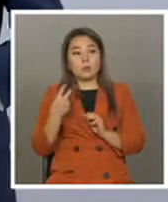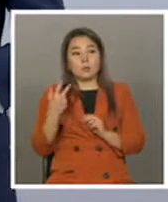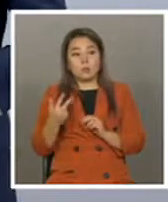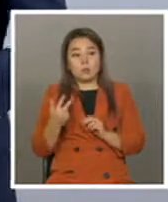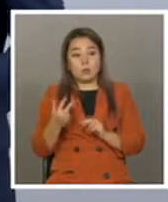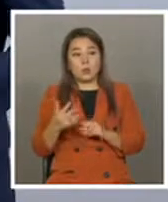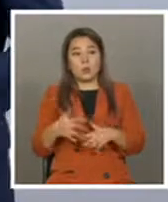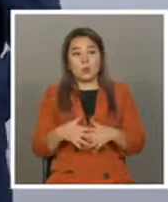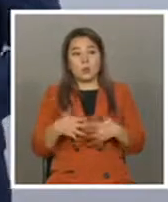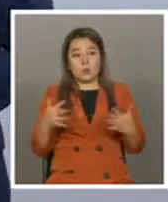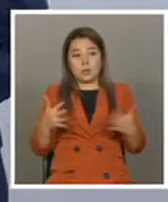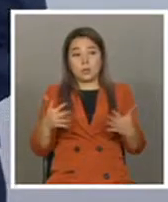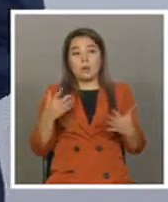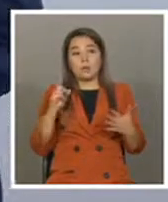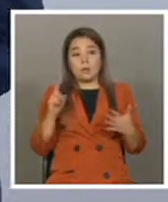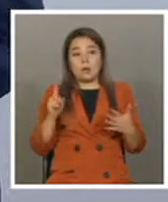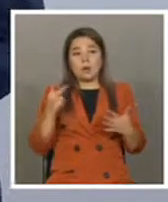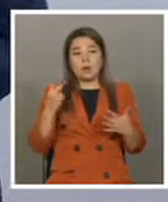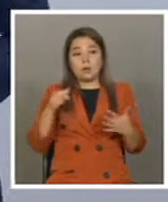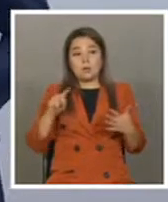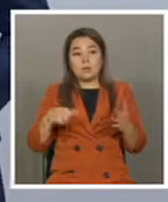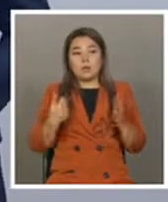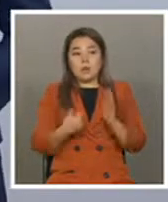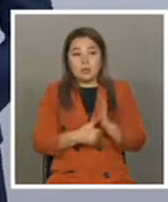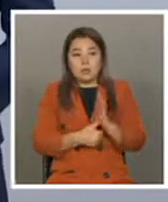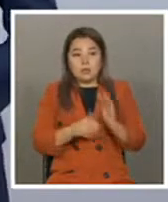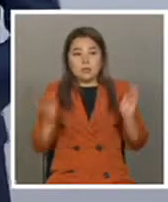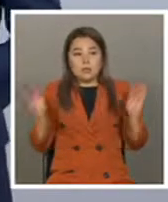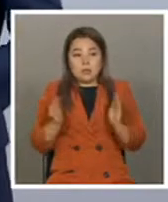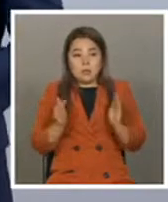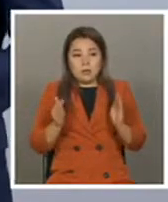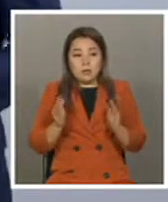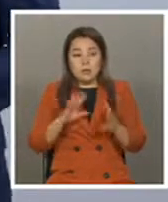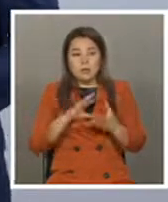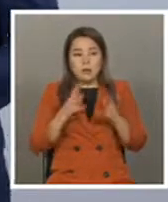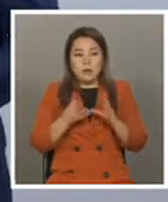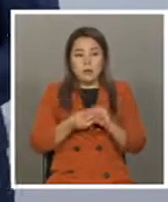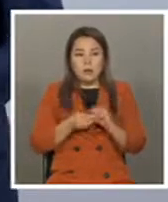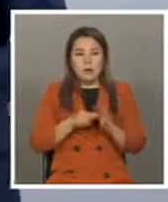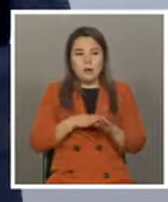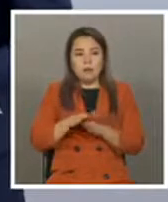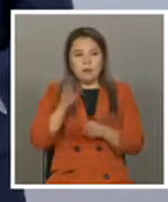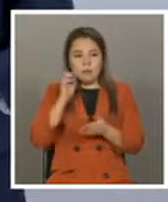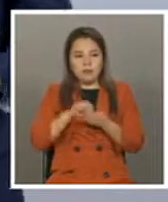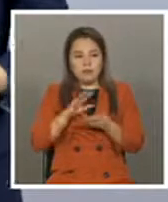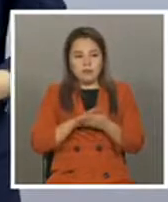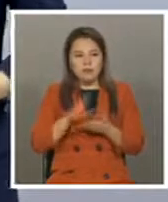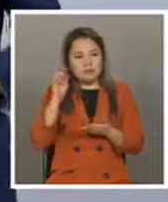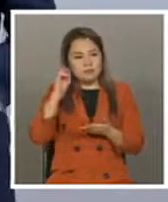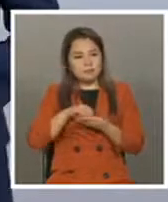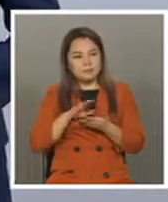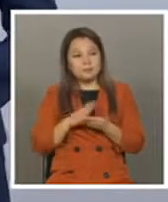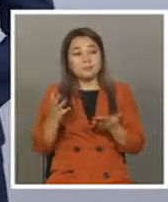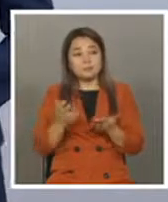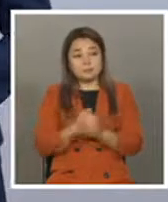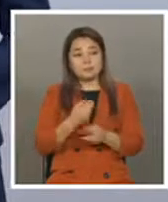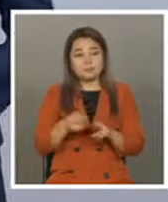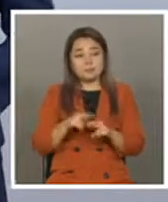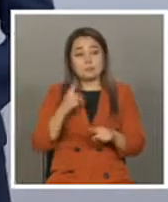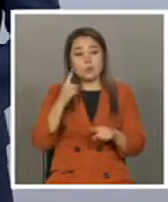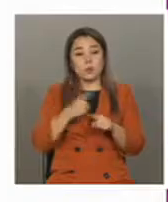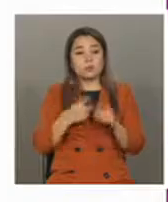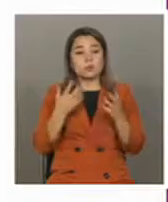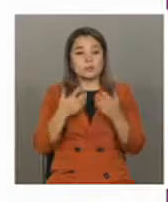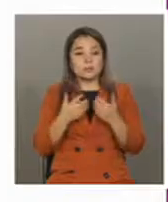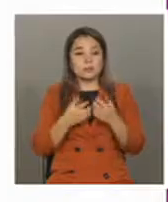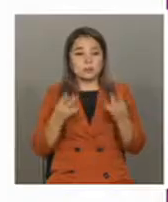-12.10-3-тен үлкен, бірақ 2.10-6-дан кіші барлық бүтін сандарды анықтап олардың қосындысын